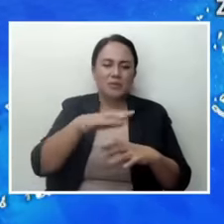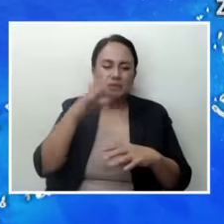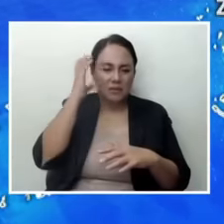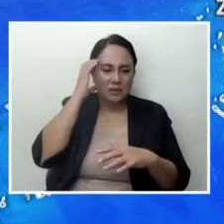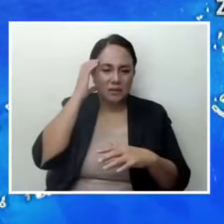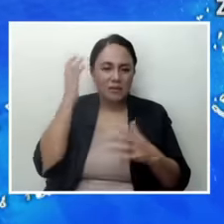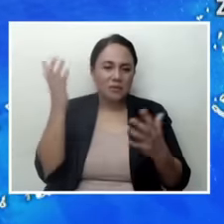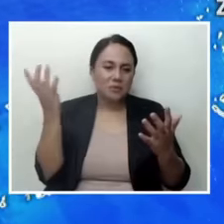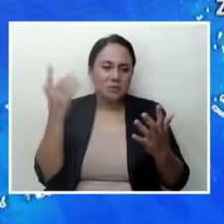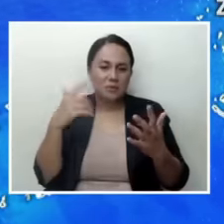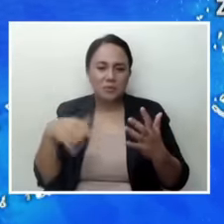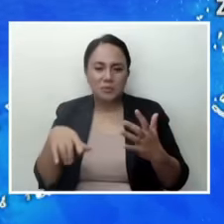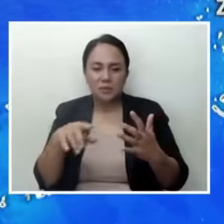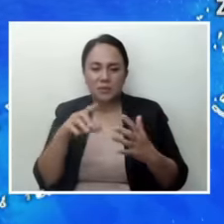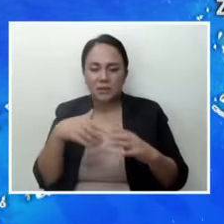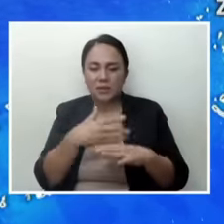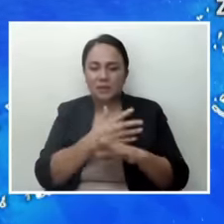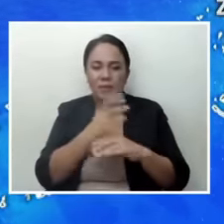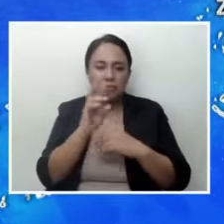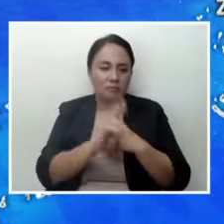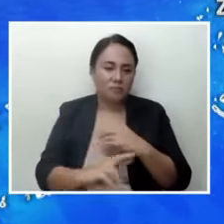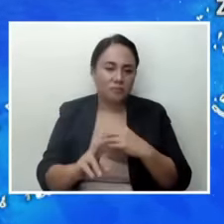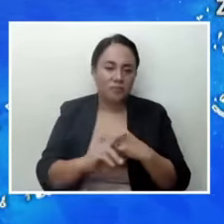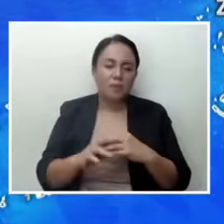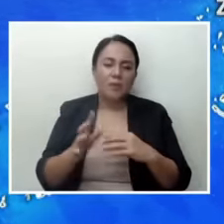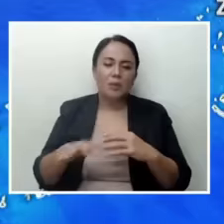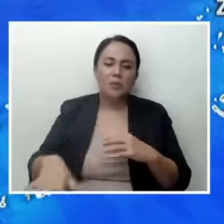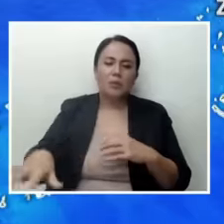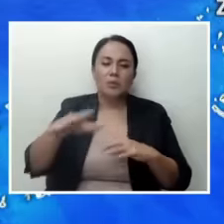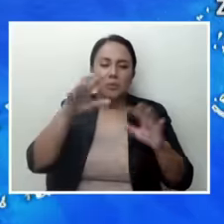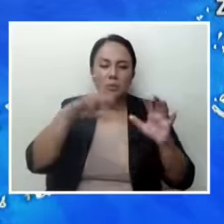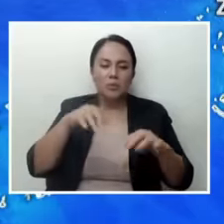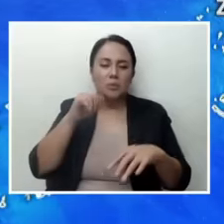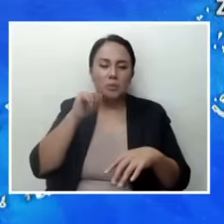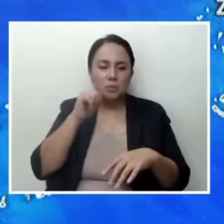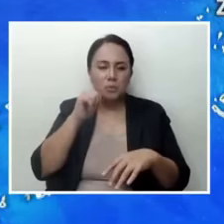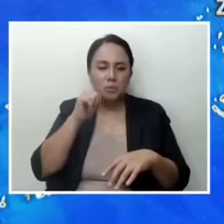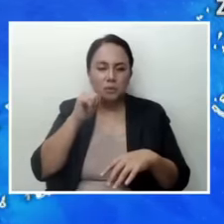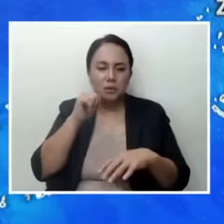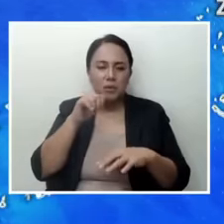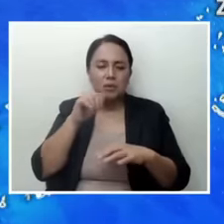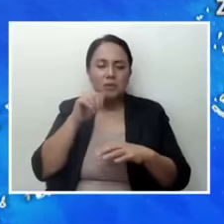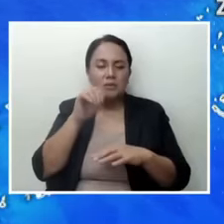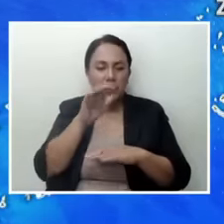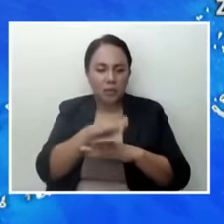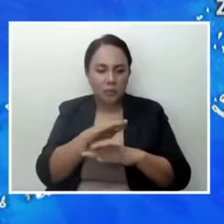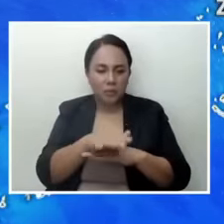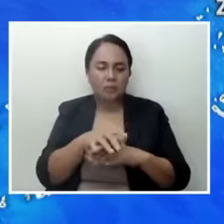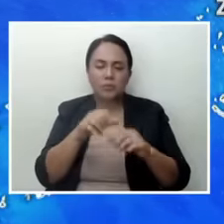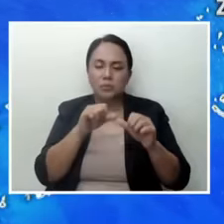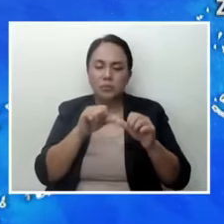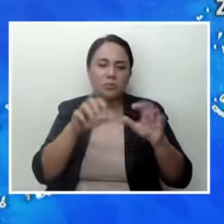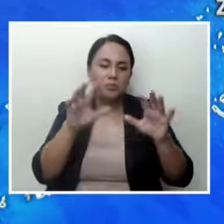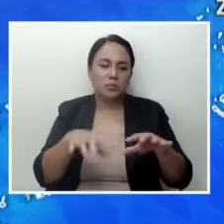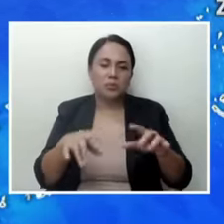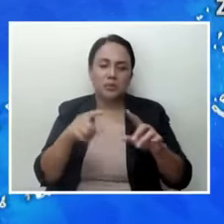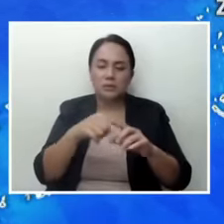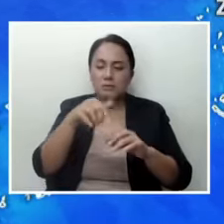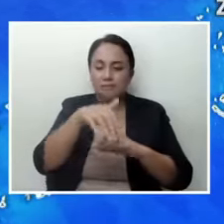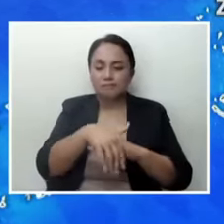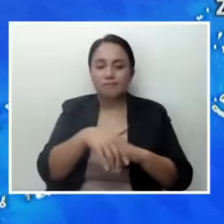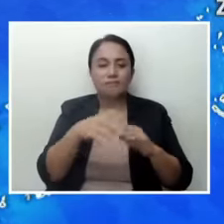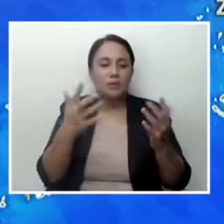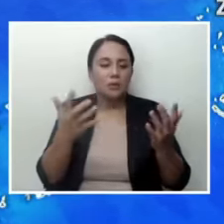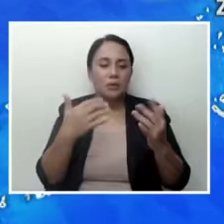po dito sa may Davao region. Buong Mindanao naman na ang ulanin sa hapon at magpapatuloy ang mga pag-ulan ito hanggang gabi kung kailan po